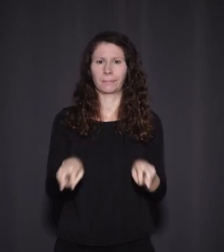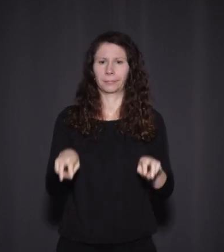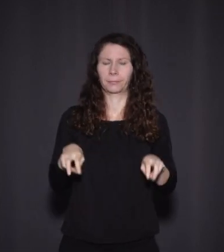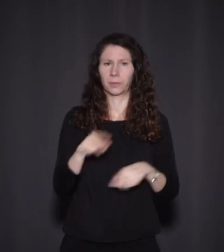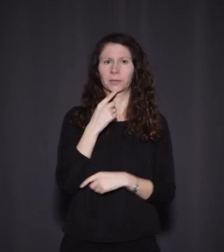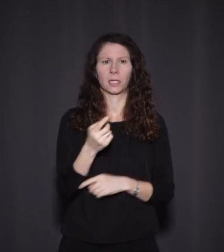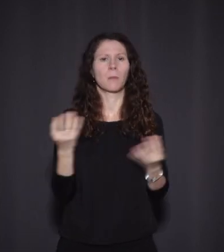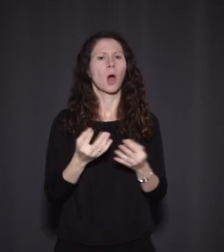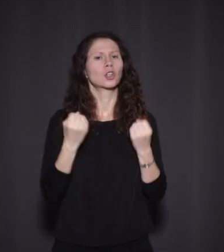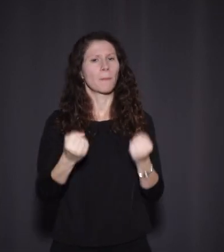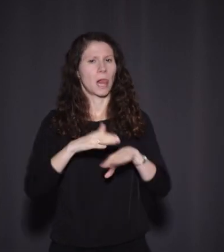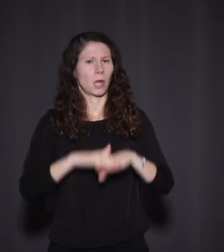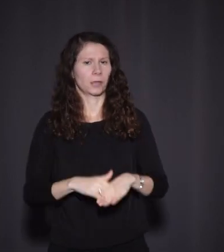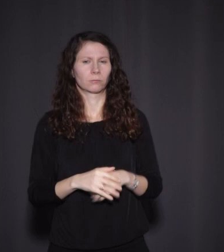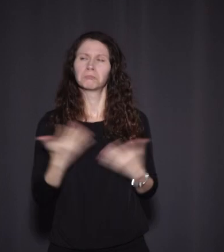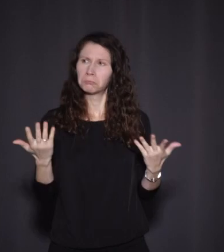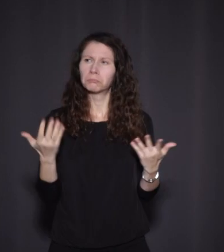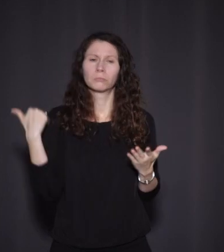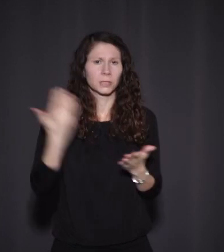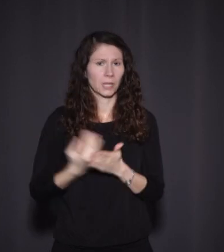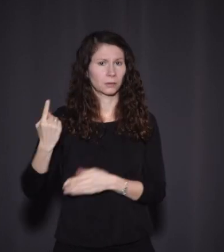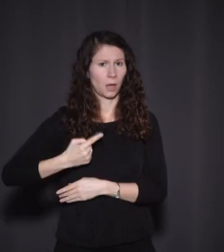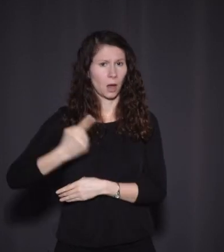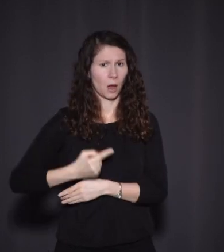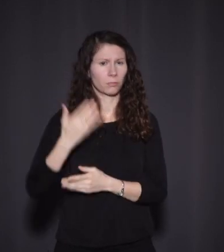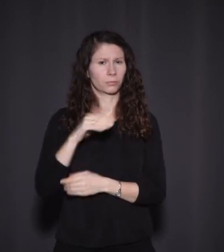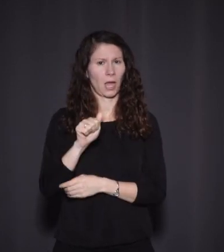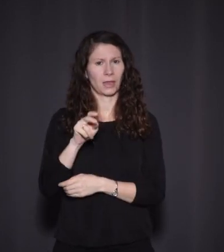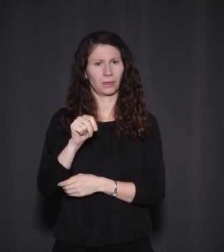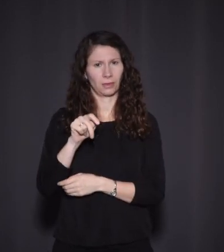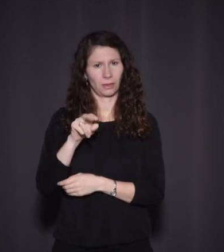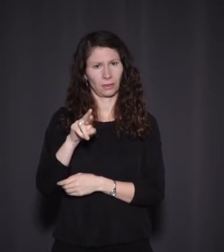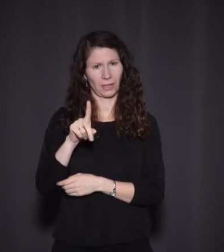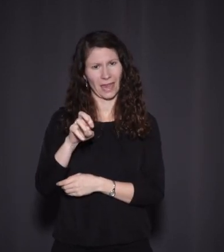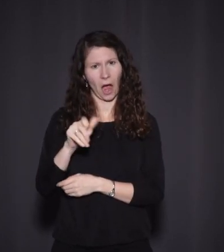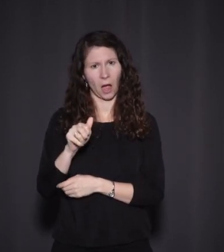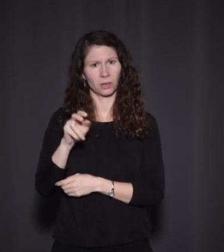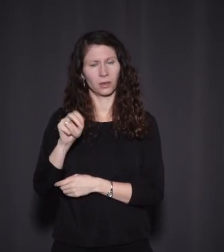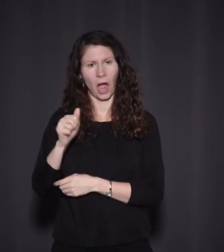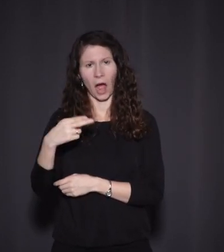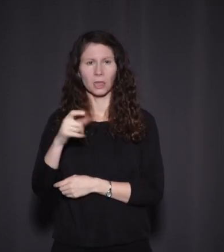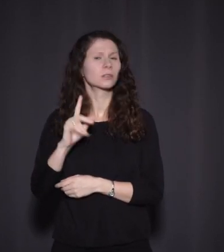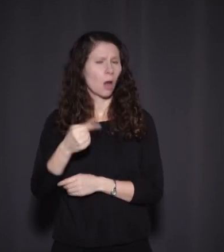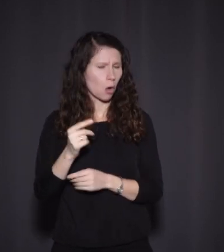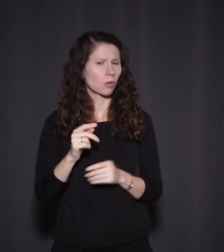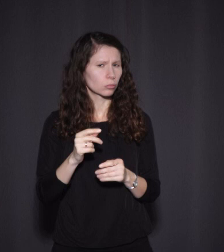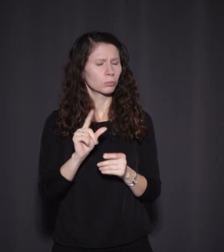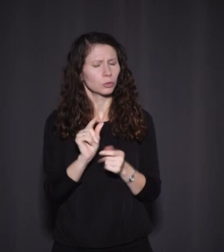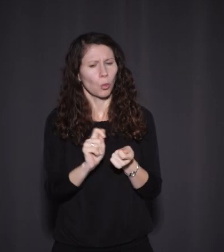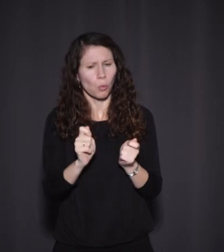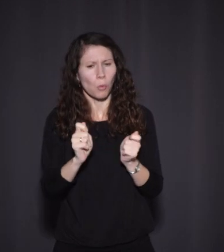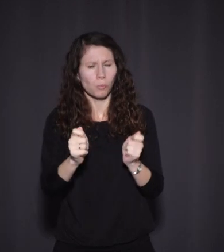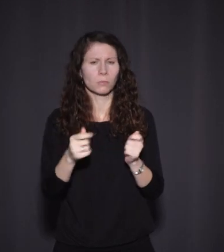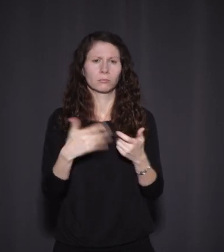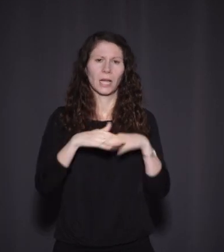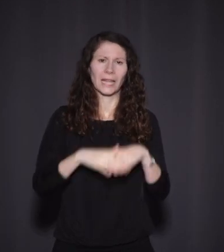stabile Renten. Ja, es ist in den letzten Jahren, vor allen Dingen in der Zeit von Andrea Nahles, auch etwas passiert. Stabilisierung des Rentenniveaus, aber das alles ist